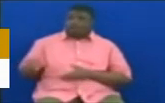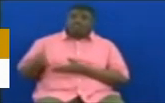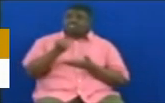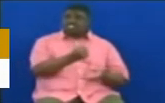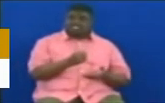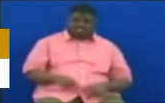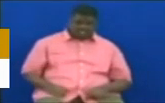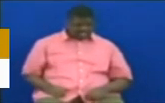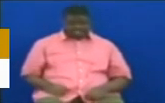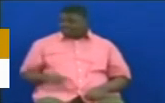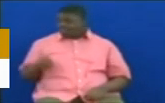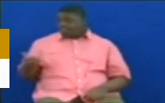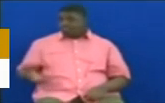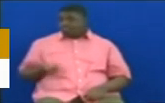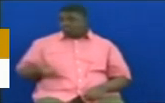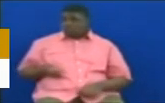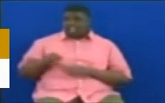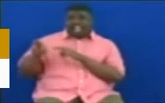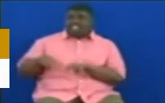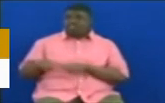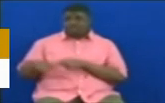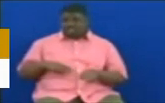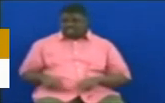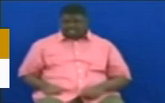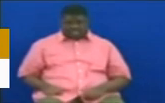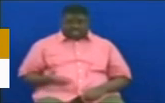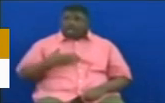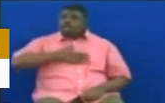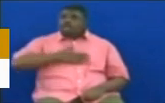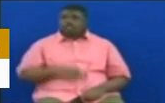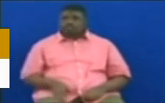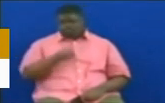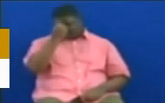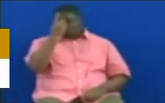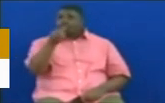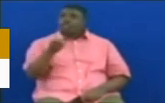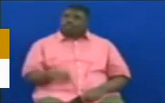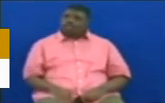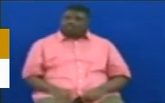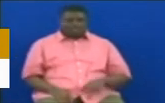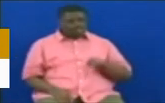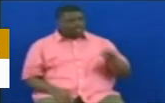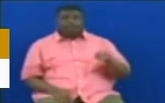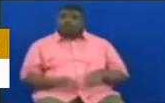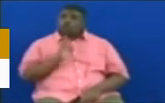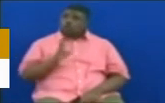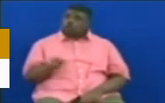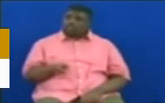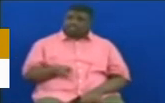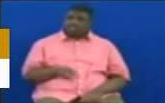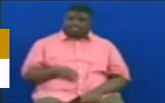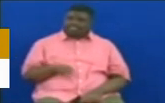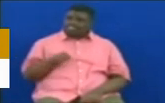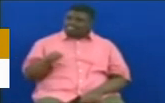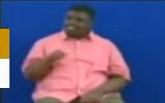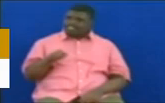agreements, mikataba. Nafikiri imeeleweka. Asante Mheshimiwa Speaker. Asante sana. Yaani hapa hoja ni kwamba Mheshimiwa IG,